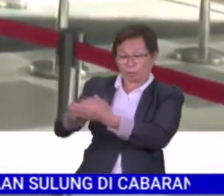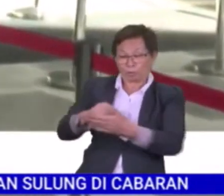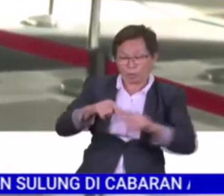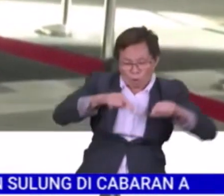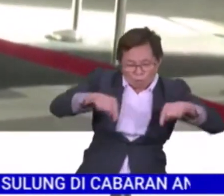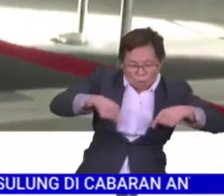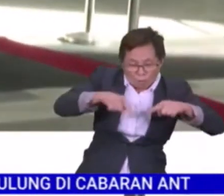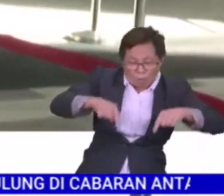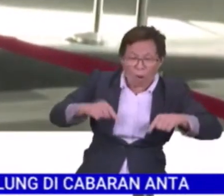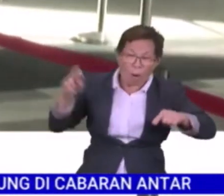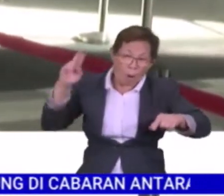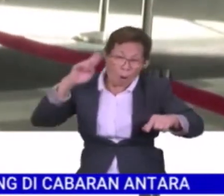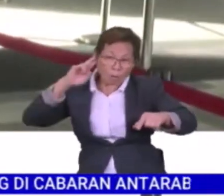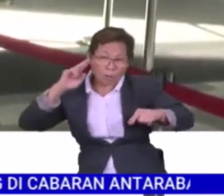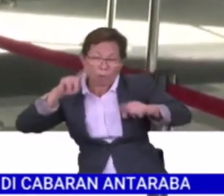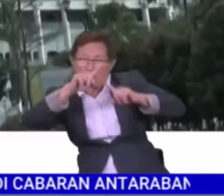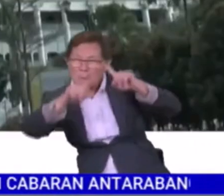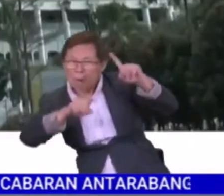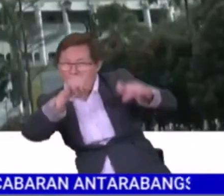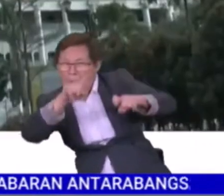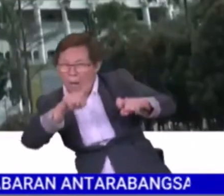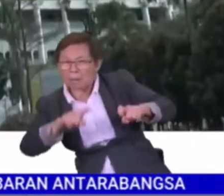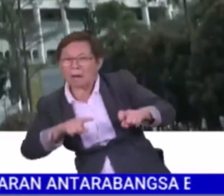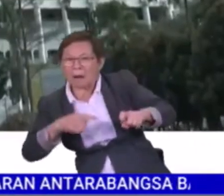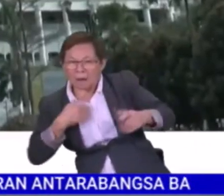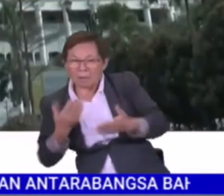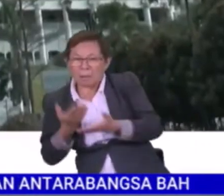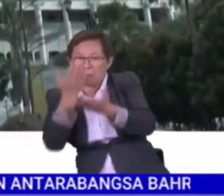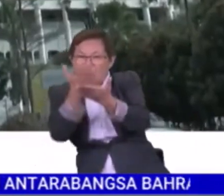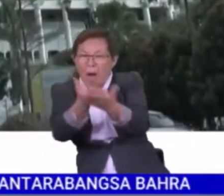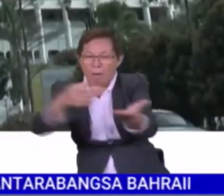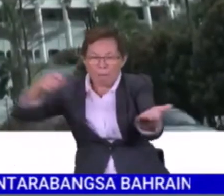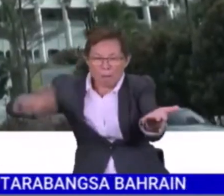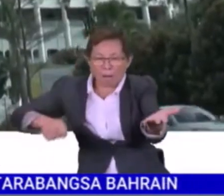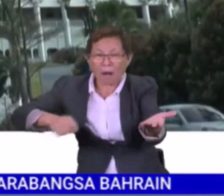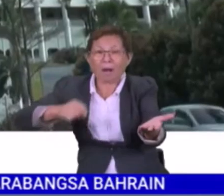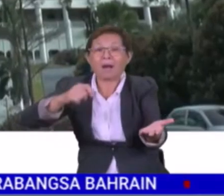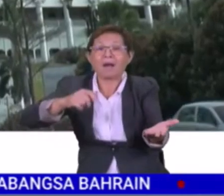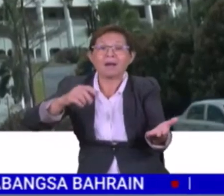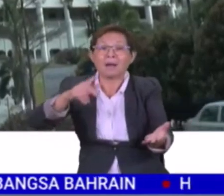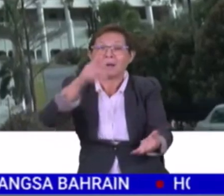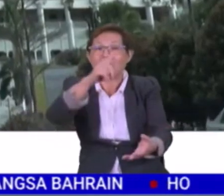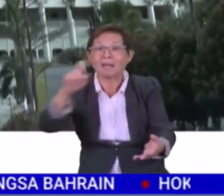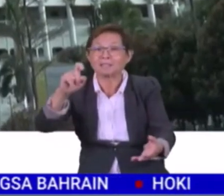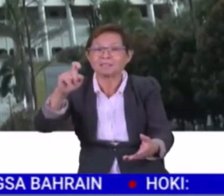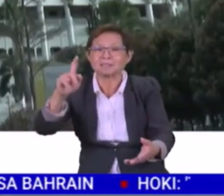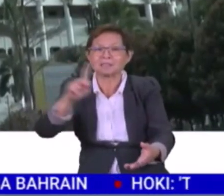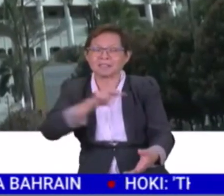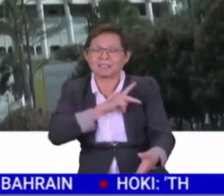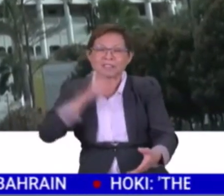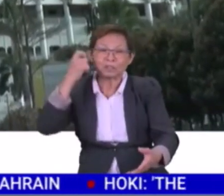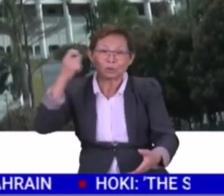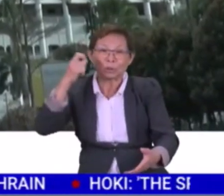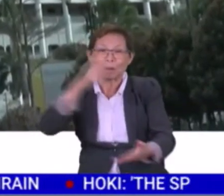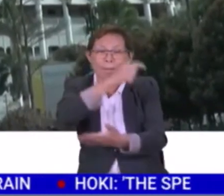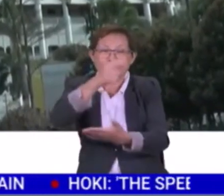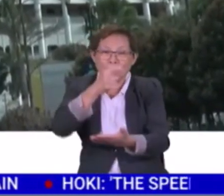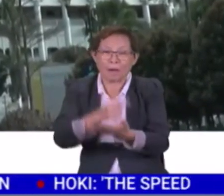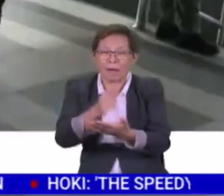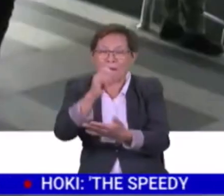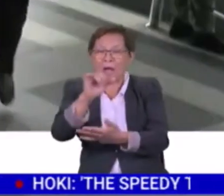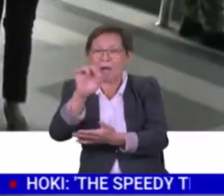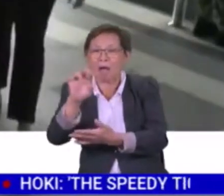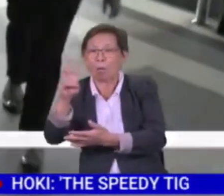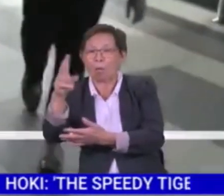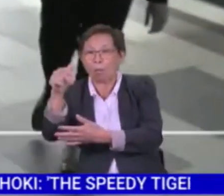rakaman audio yang dipertikaikan itu dimainkan di mahkamah ketika bekas Ketua Setiausaha Pembendaharaan Tan Sri Mohd Irwan